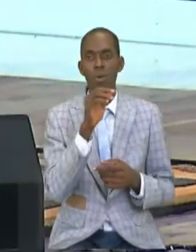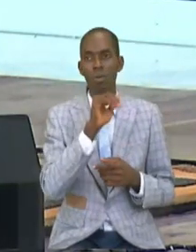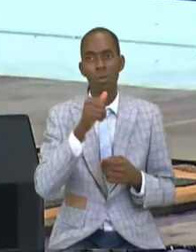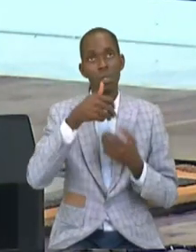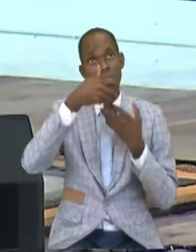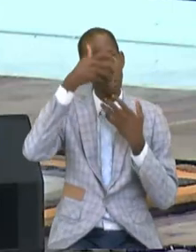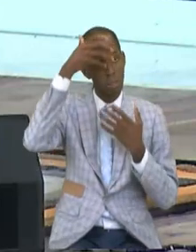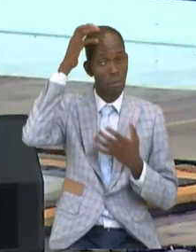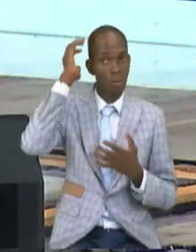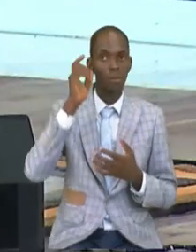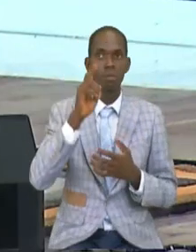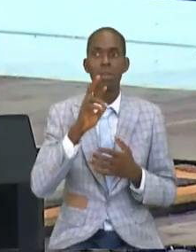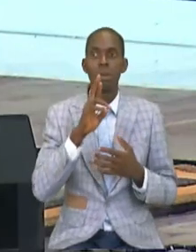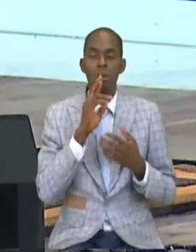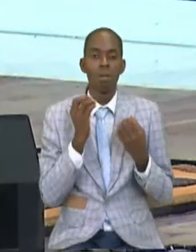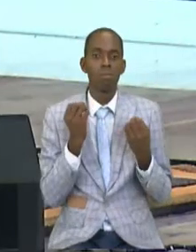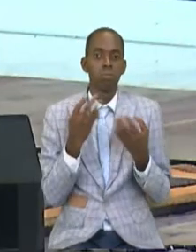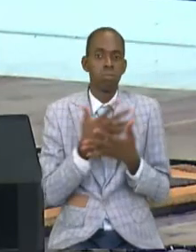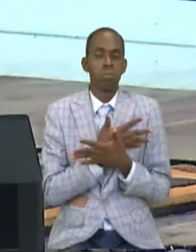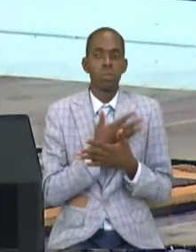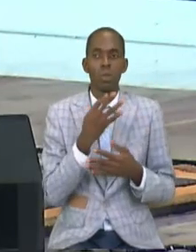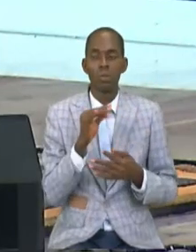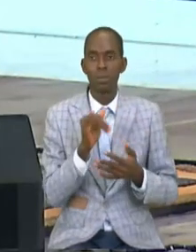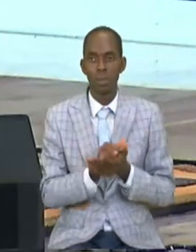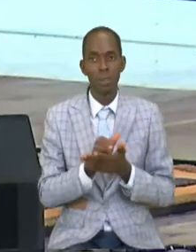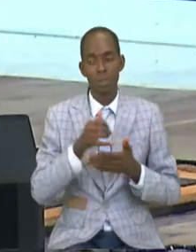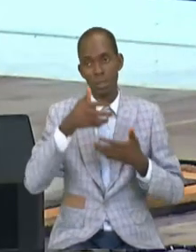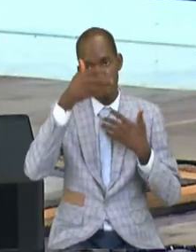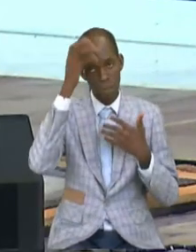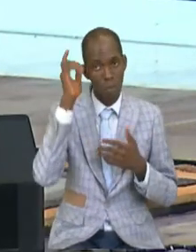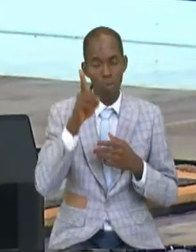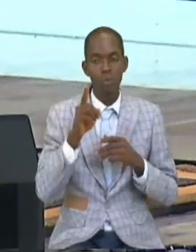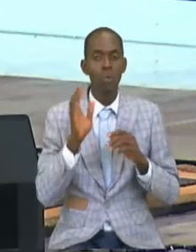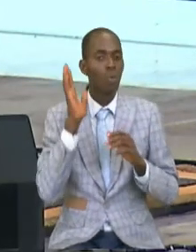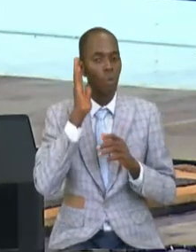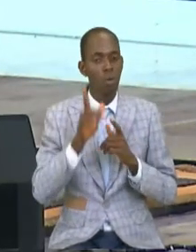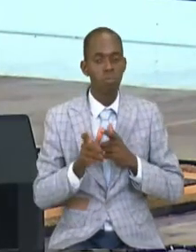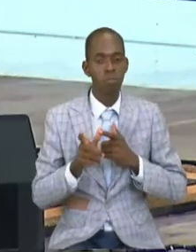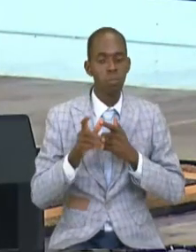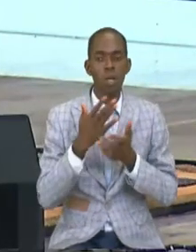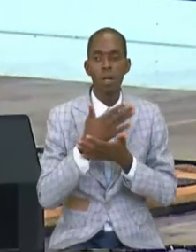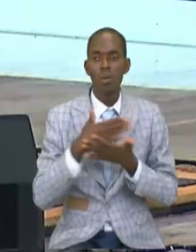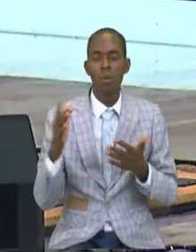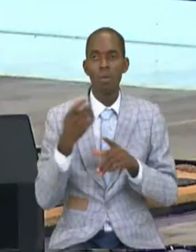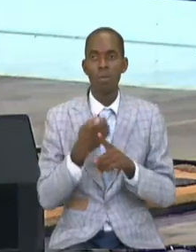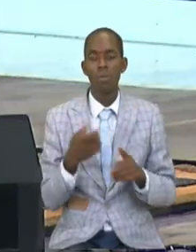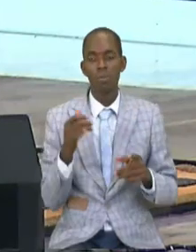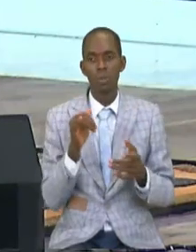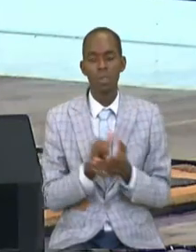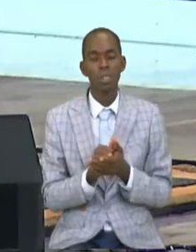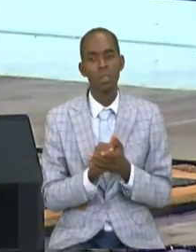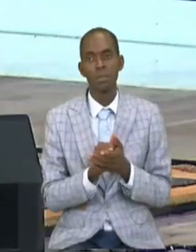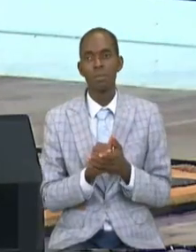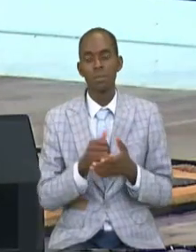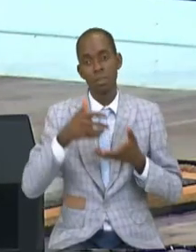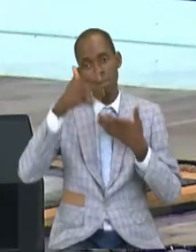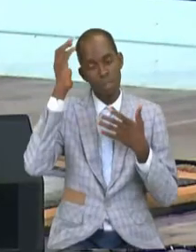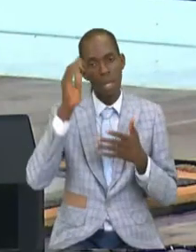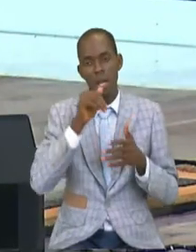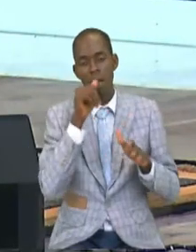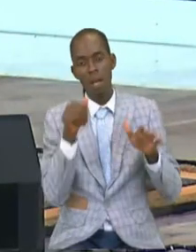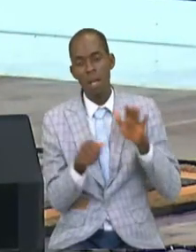Laissez-moi vous l'expliquer. Si vous entendez un lion rugir, vous allez fuir. Vous